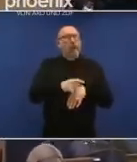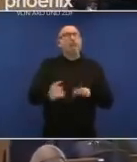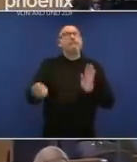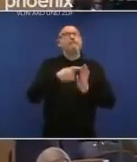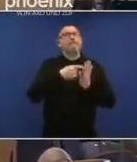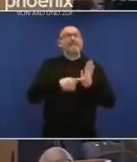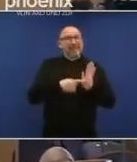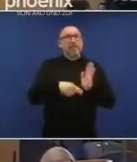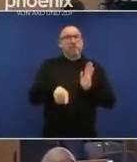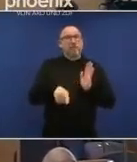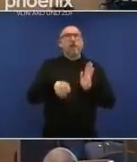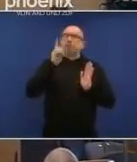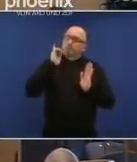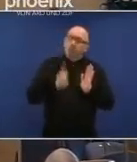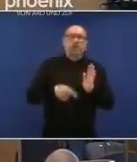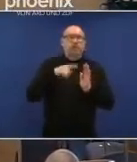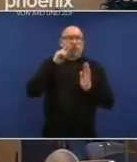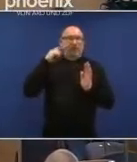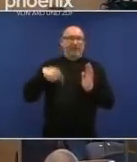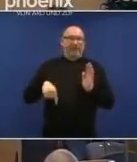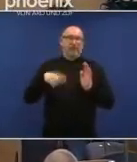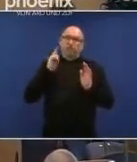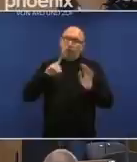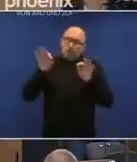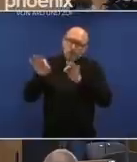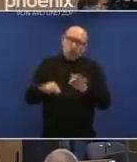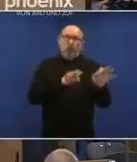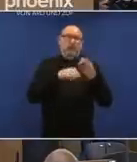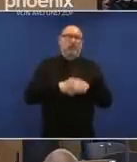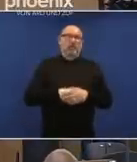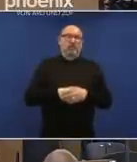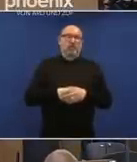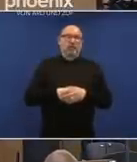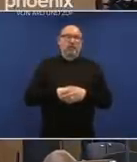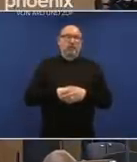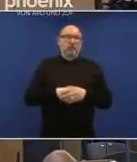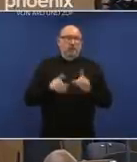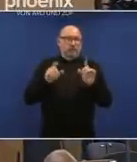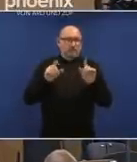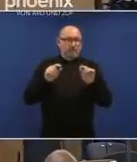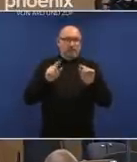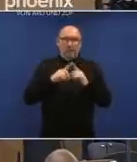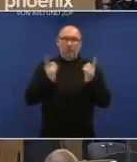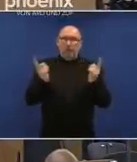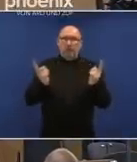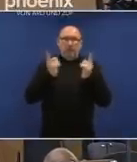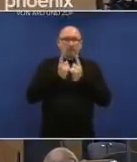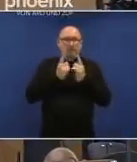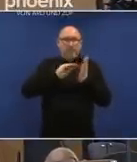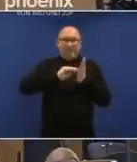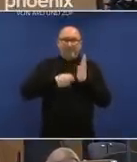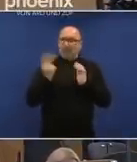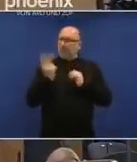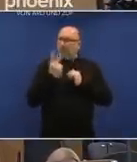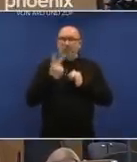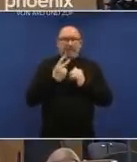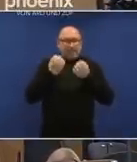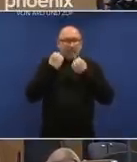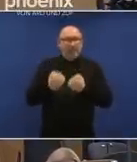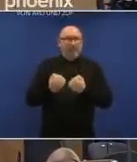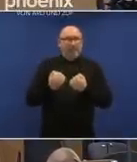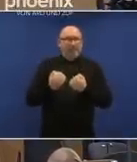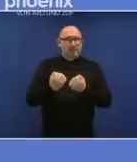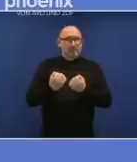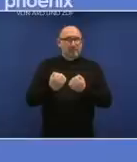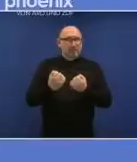das weiter durch die Ukraine läuft. Verstehe ich Sie jetzt richtig, dass das einzig und allein an diesem bilateralen Vertrag zwischen beiden Ländern festgemacht wird?